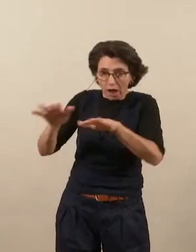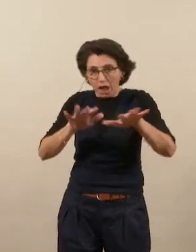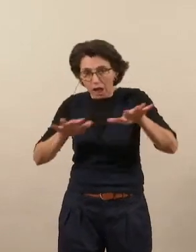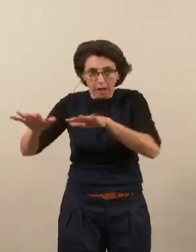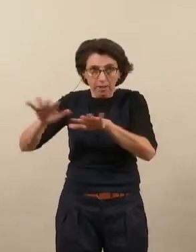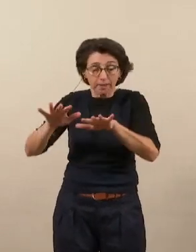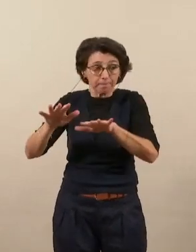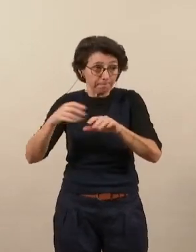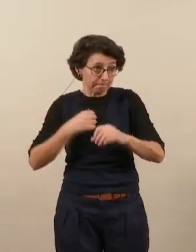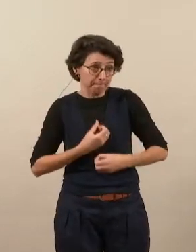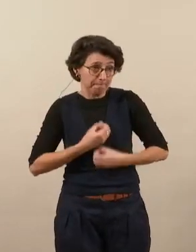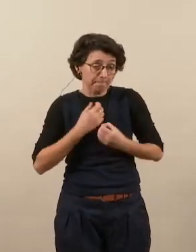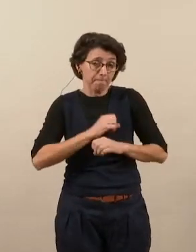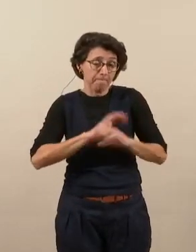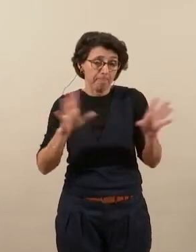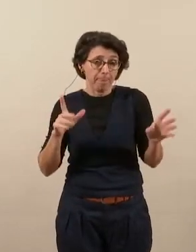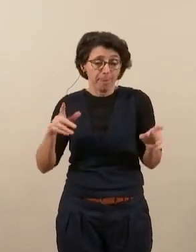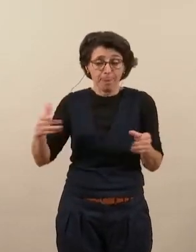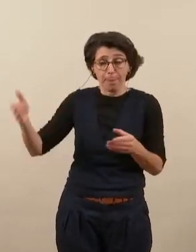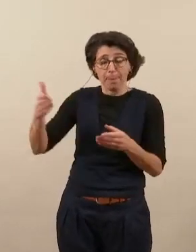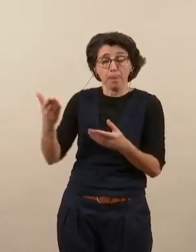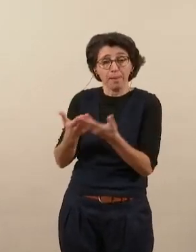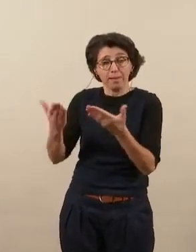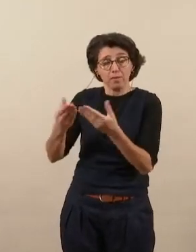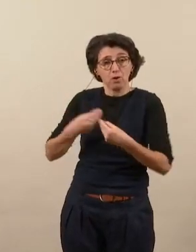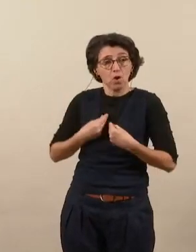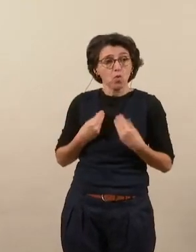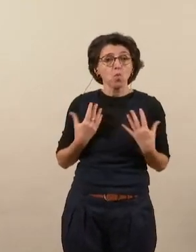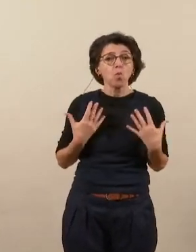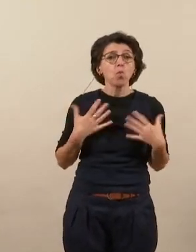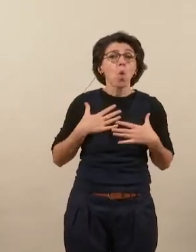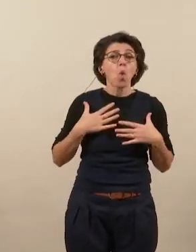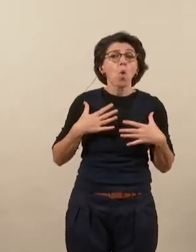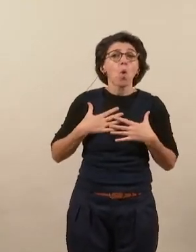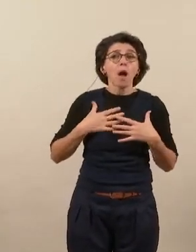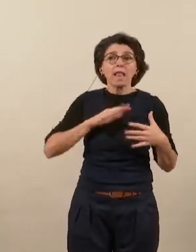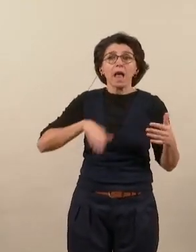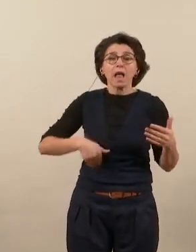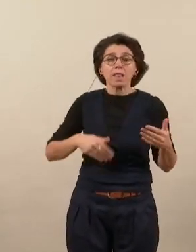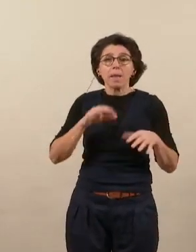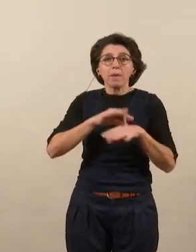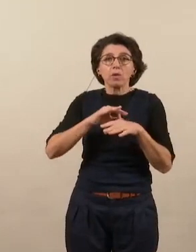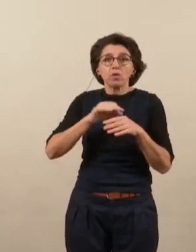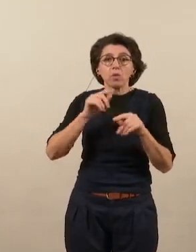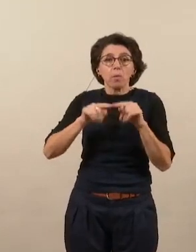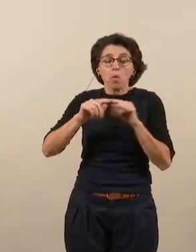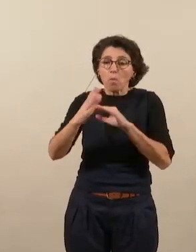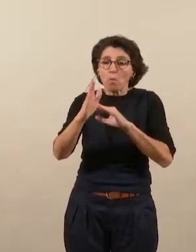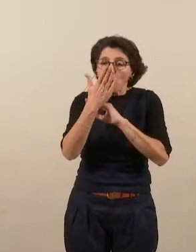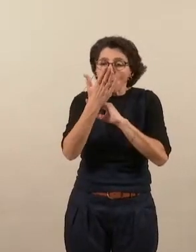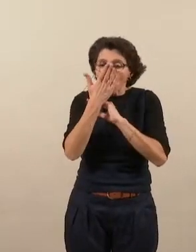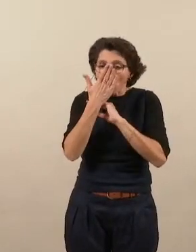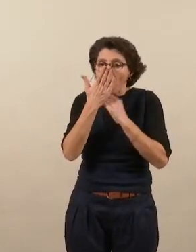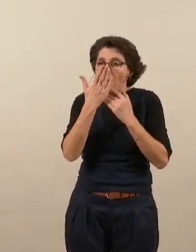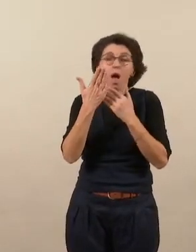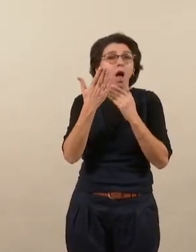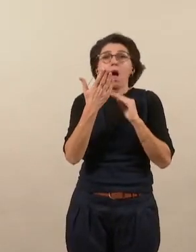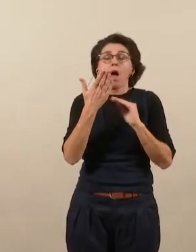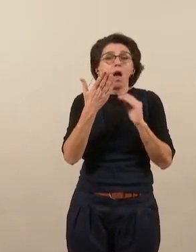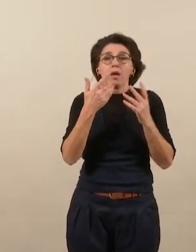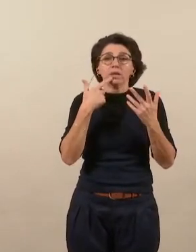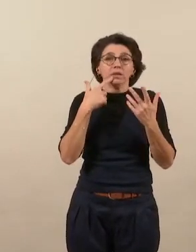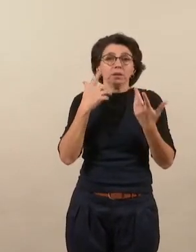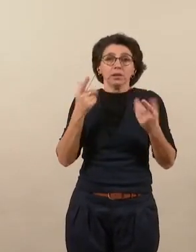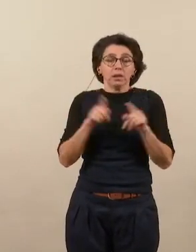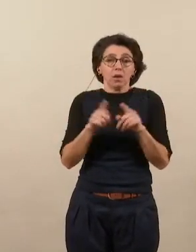d'exprimer la crainte que quand on monte les choses à la dernière minute, forcément, il va y avoir à un moment donné